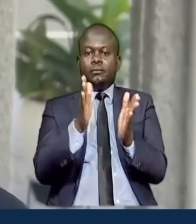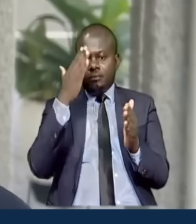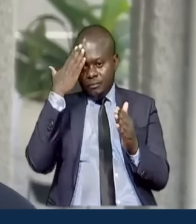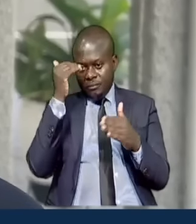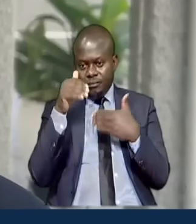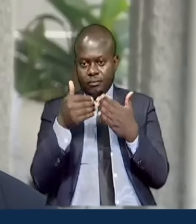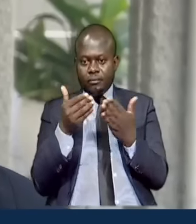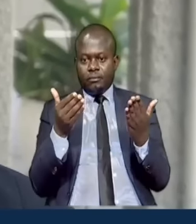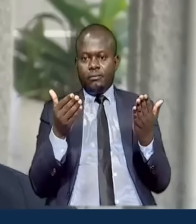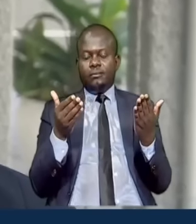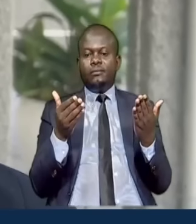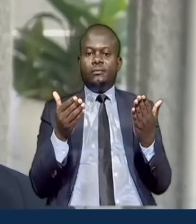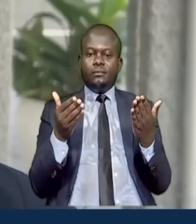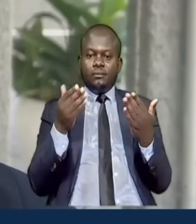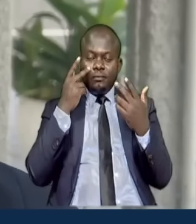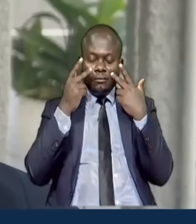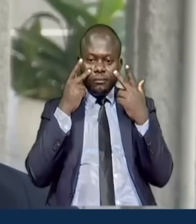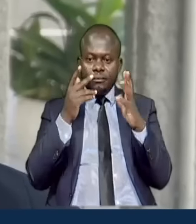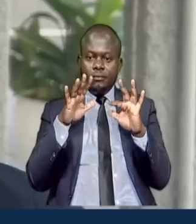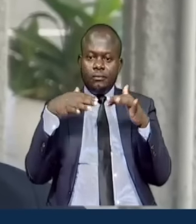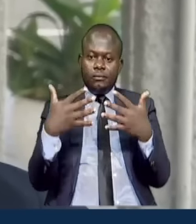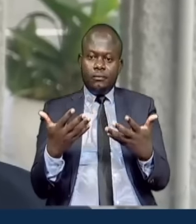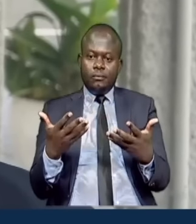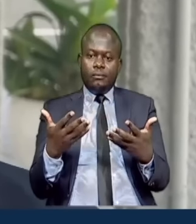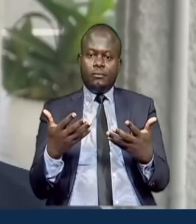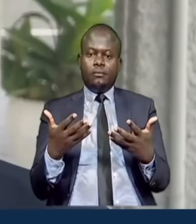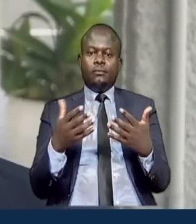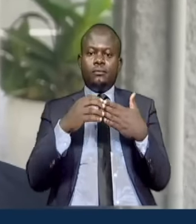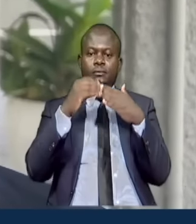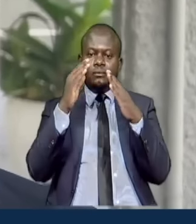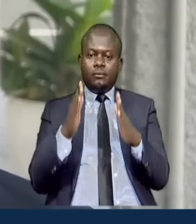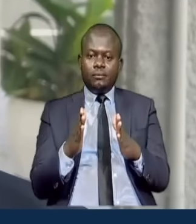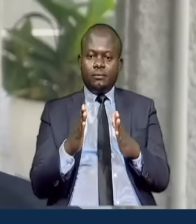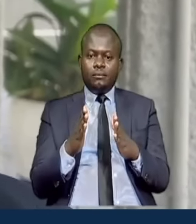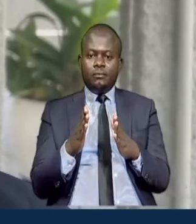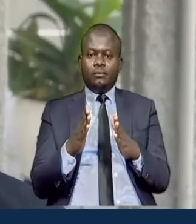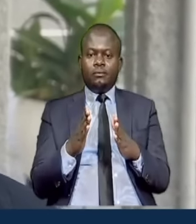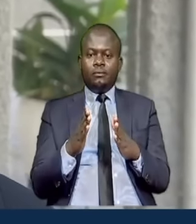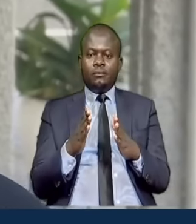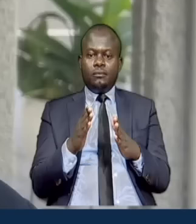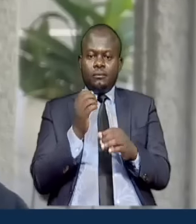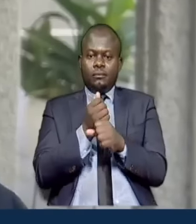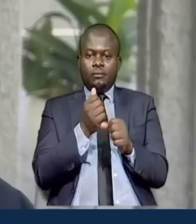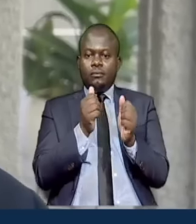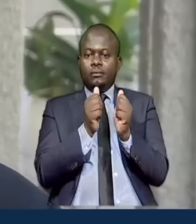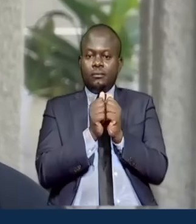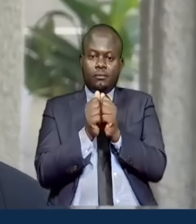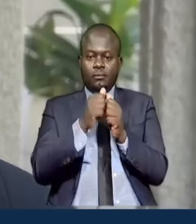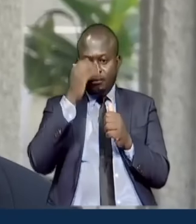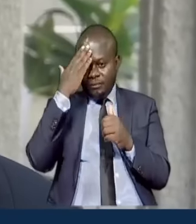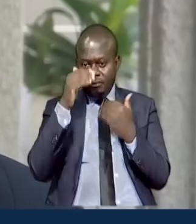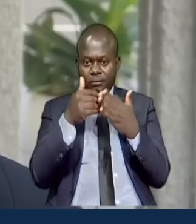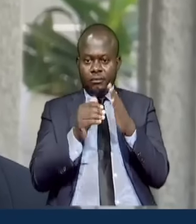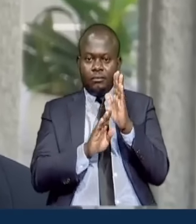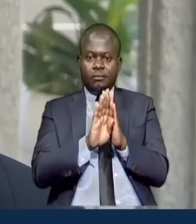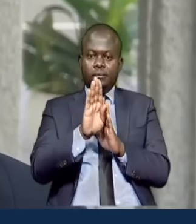ngo turebe uburyo abayobozi uburyo twakora kugira ngo